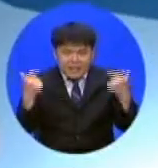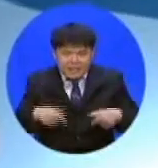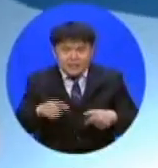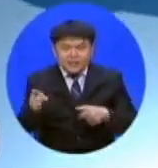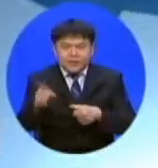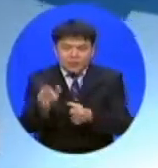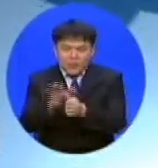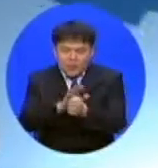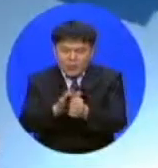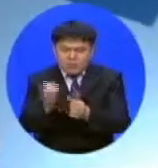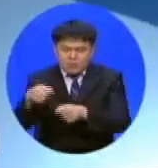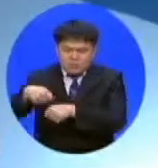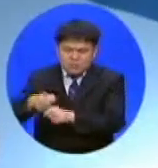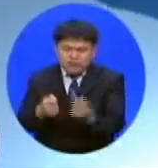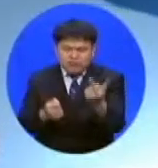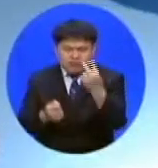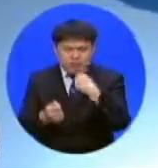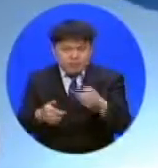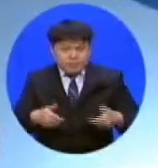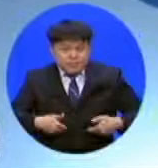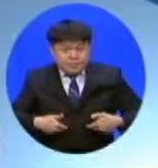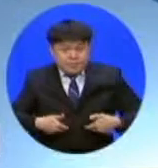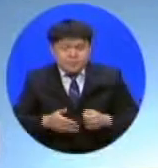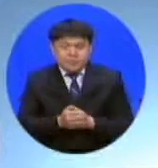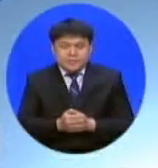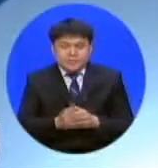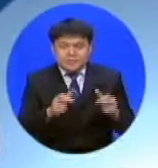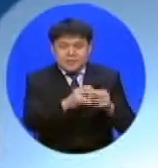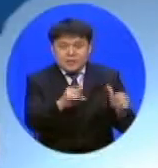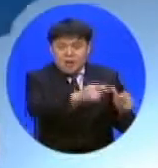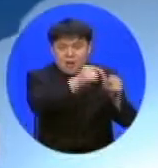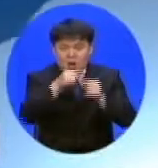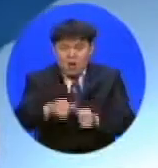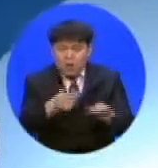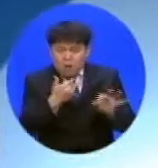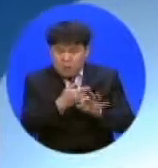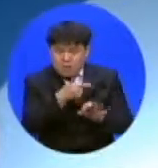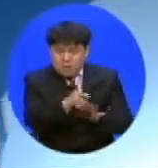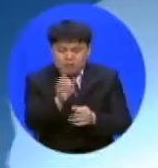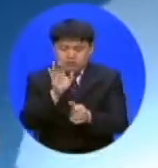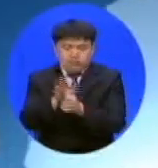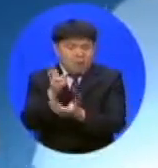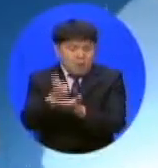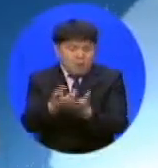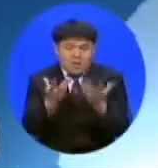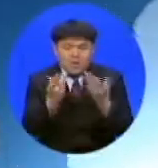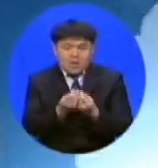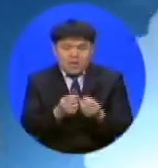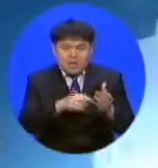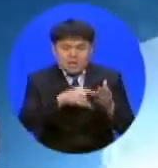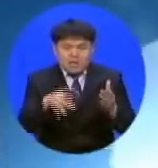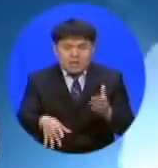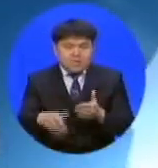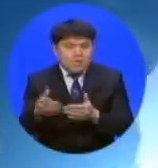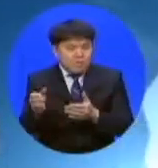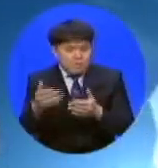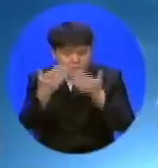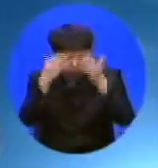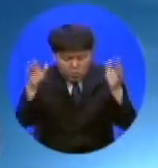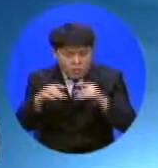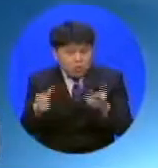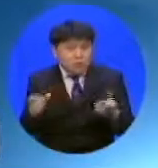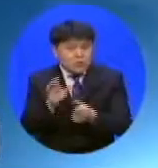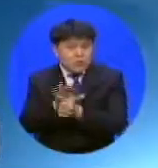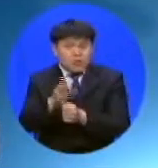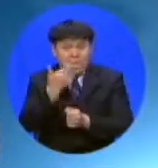필요한 법인데 말씀하신 것처럼 일단 장애인을 고용했을 때 그런 지원제도 뭐 예를 들면 세제 혜택 같은 것도 있을 수 있겠죠. 네.